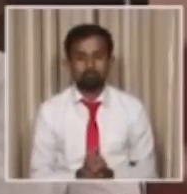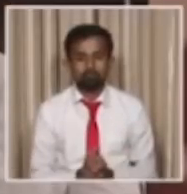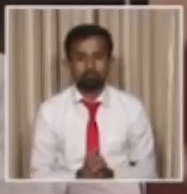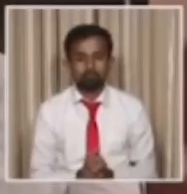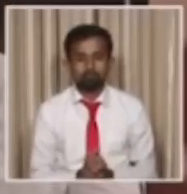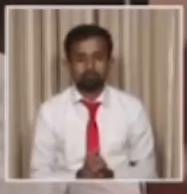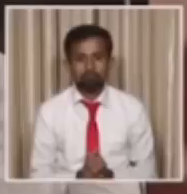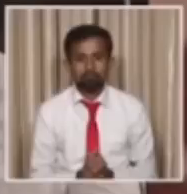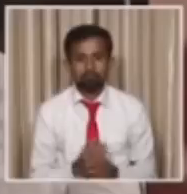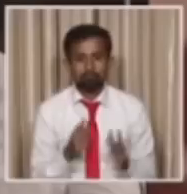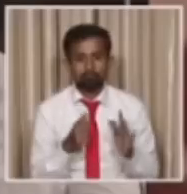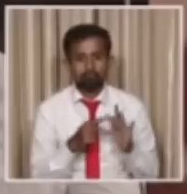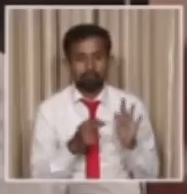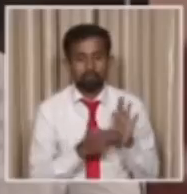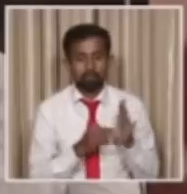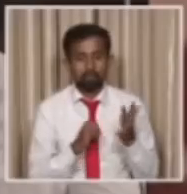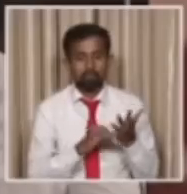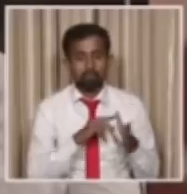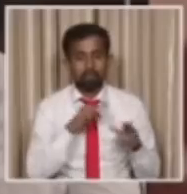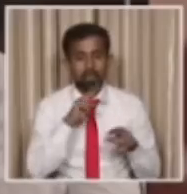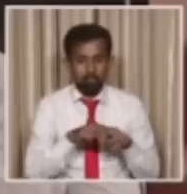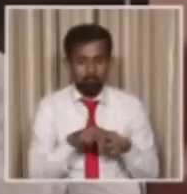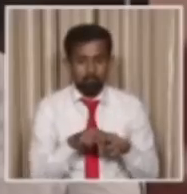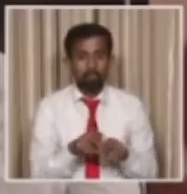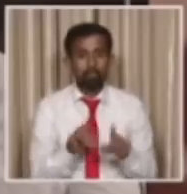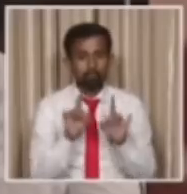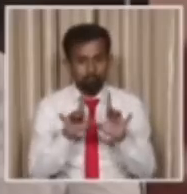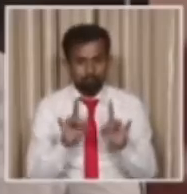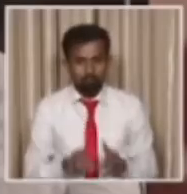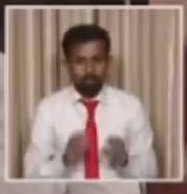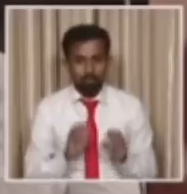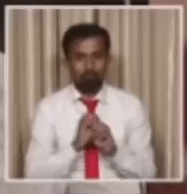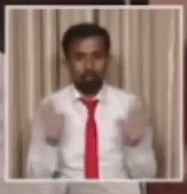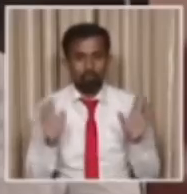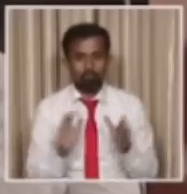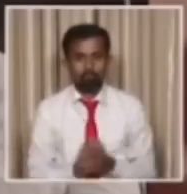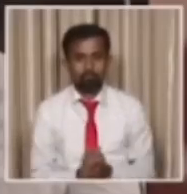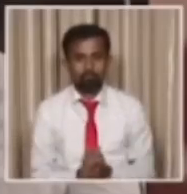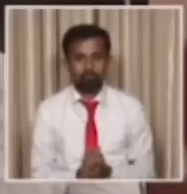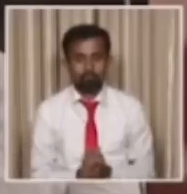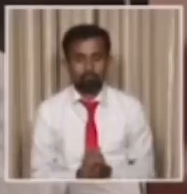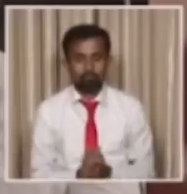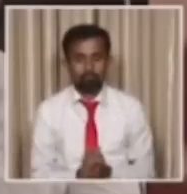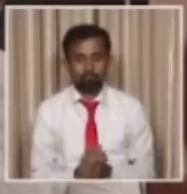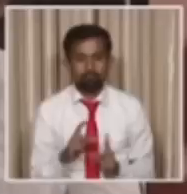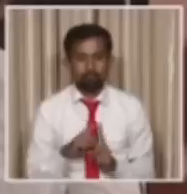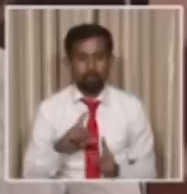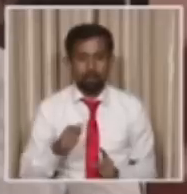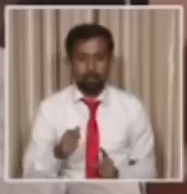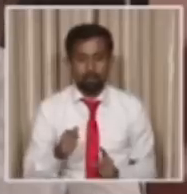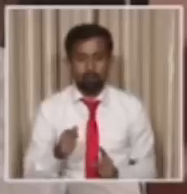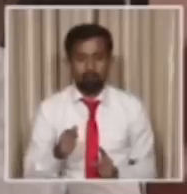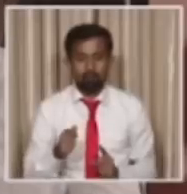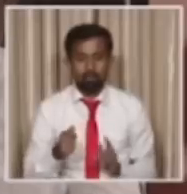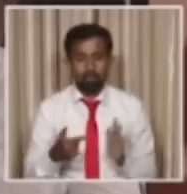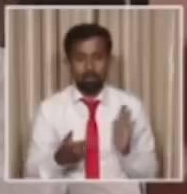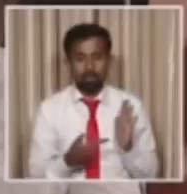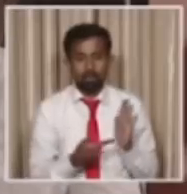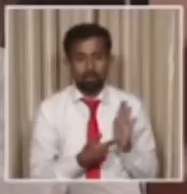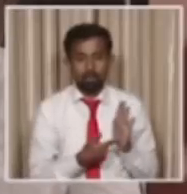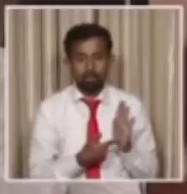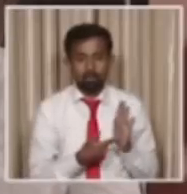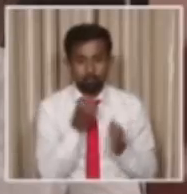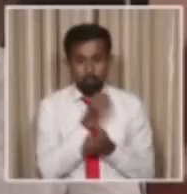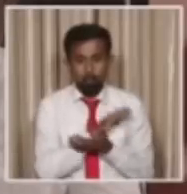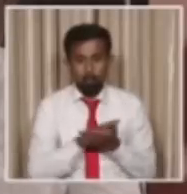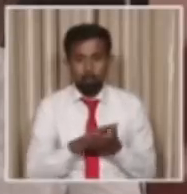නැහැ එතකොට ඉන්සාෆ් අහමඩ් උත් ඒ වගේම පණිවිඩයක් තියෙනවා එතකොට දෙහිවල ට්‍රොපිකල් මේ හිල්